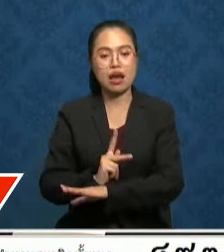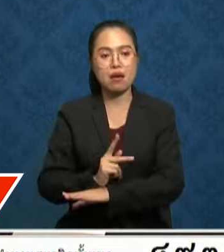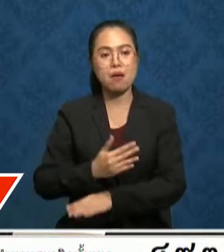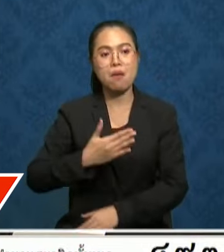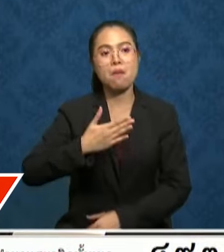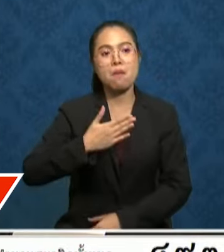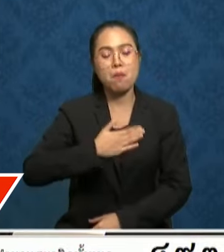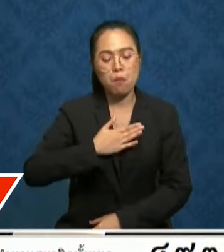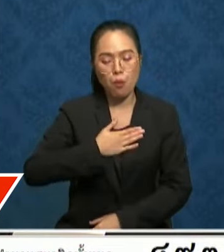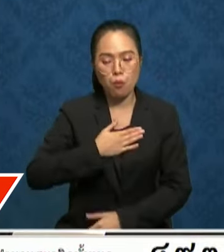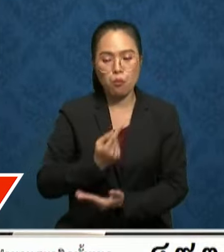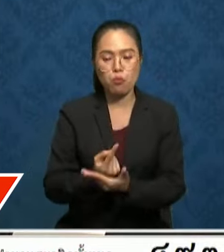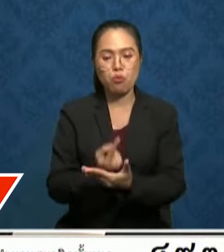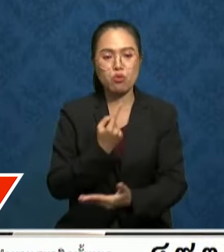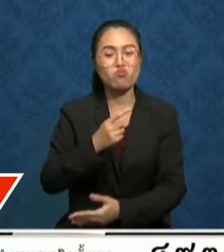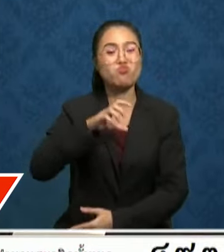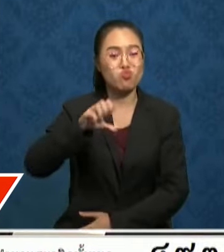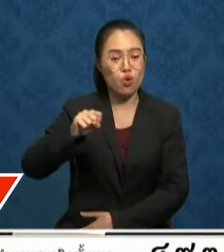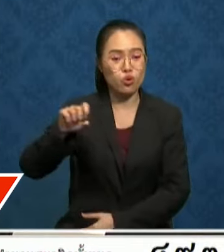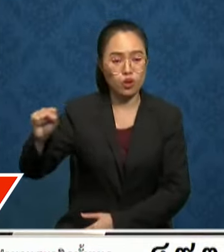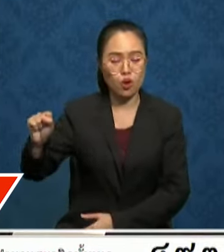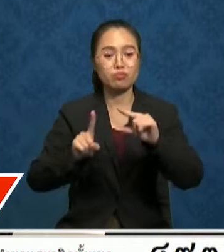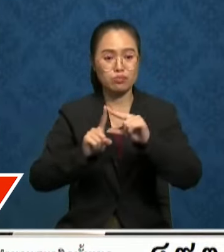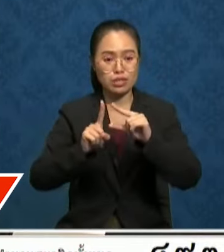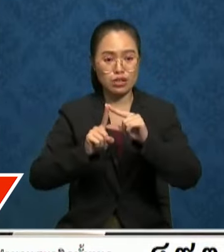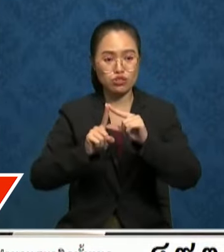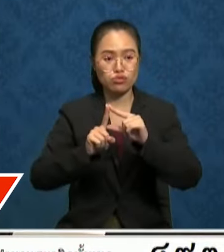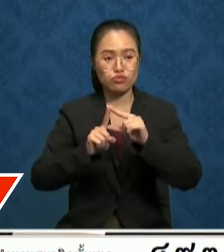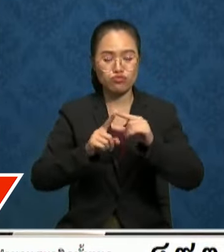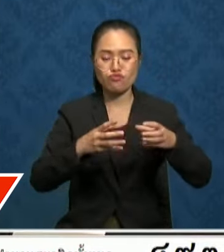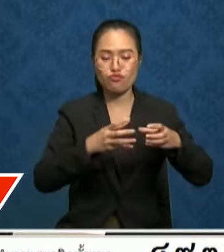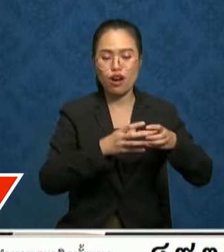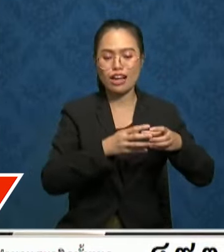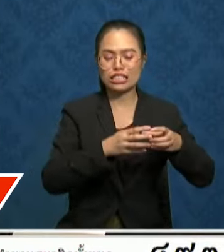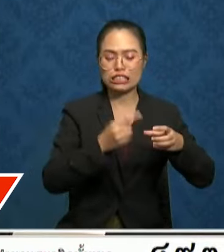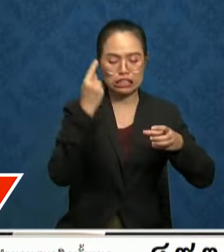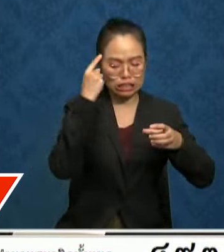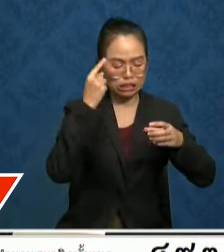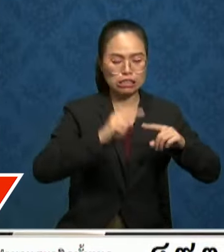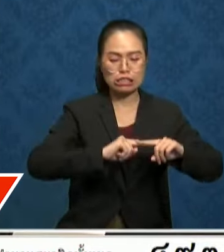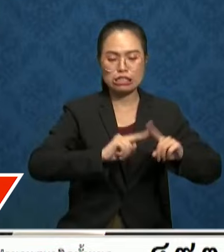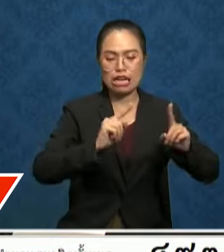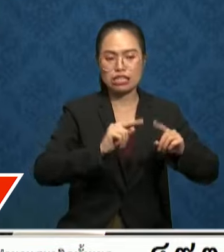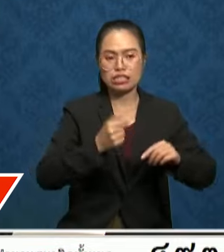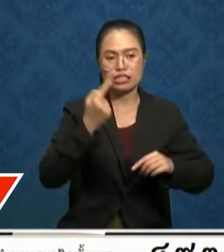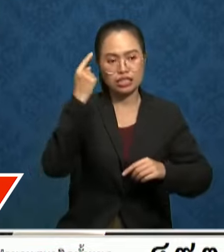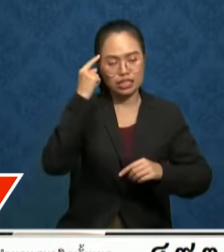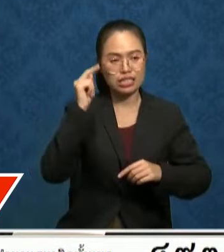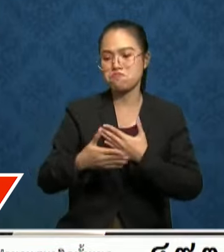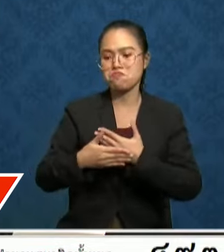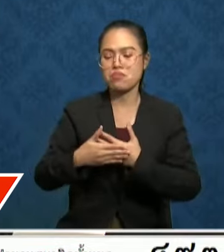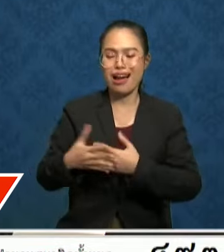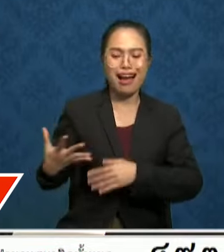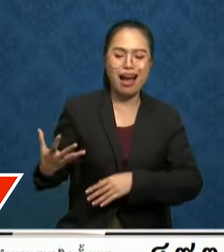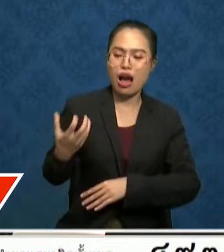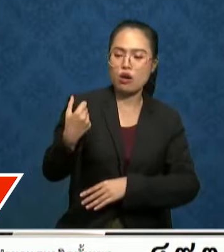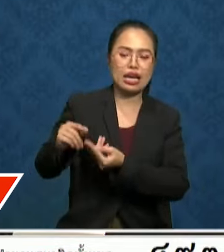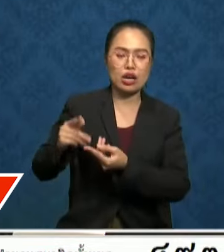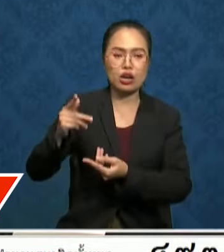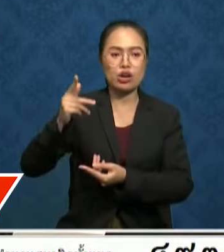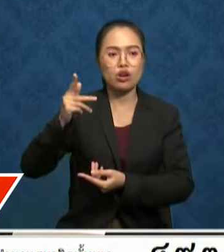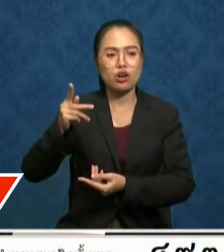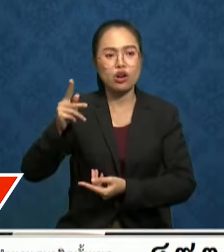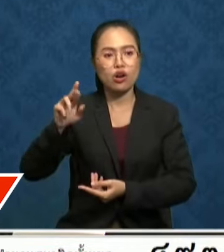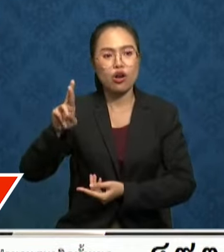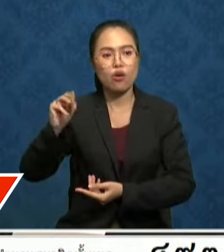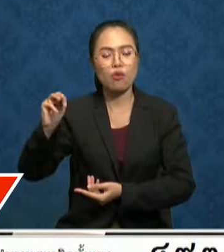านะที่ผมเป็นผู้แทนราษฎรสังกัดพรรคประชาชนซึ่งเป็นฝ่ายต้องมายืนอภิปรายเพื่อเรียกอำนาจคืนให้รัฐมนตรีกลาโหมซึ่งเป็นฝ่ายรัฐบาล